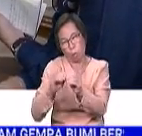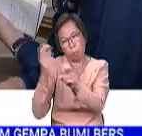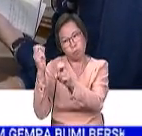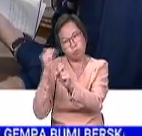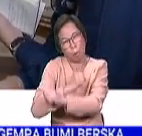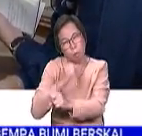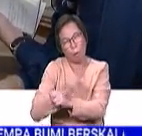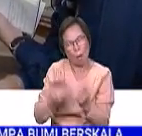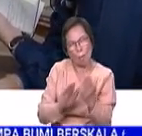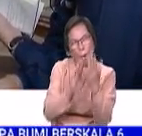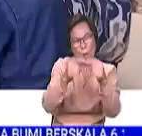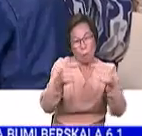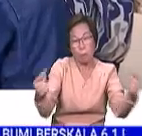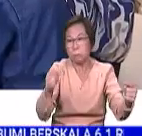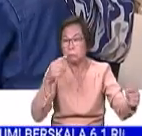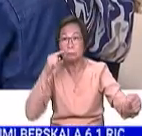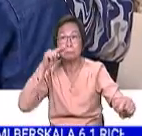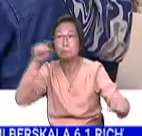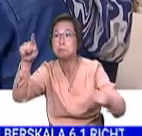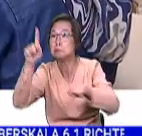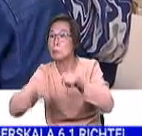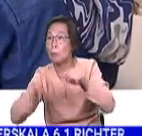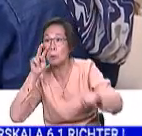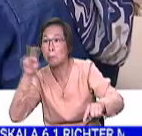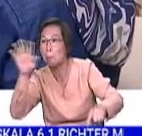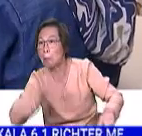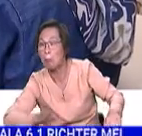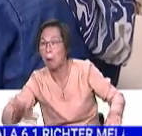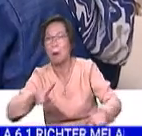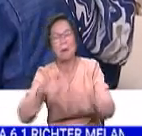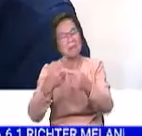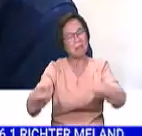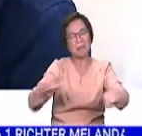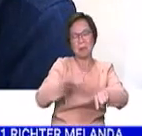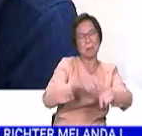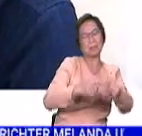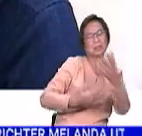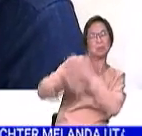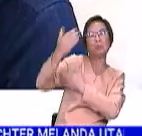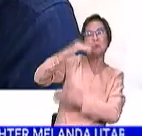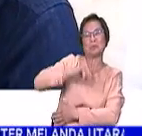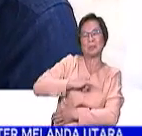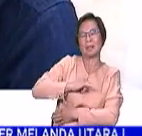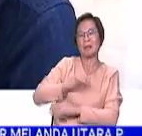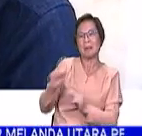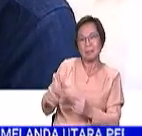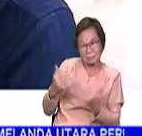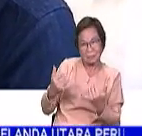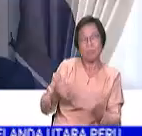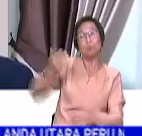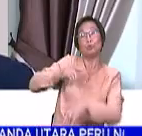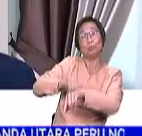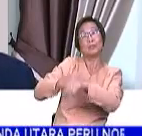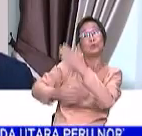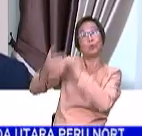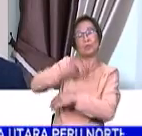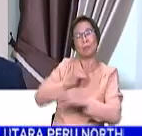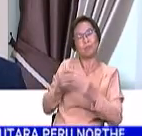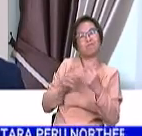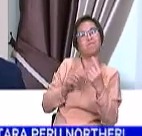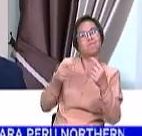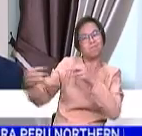berhadapan dengan musuh yang kabur berbeza pada zaman beliau hanya berdepan ancaman komunis